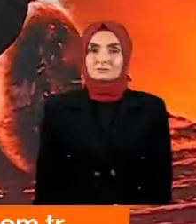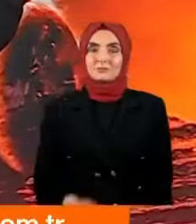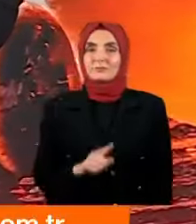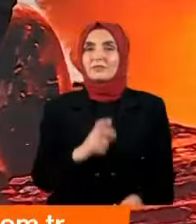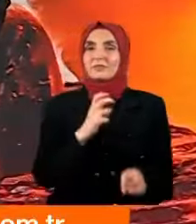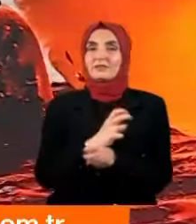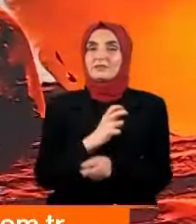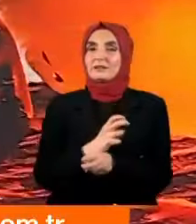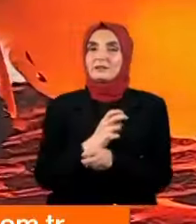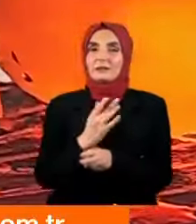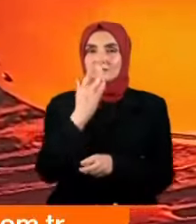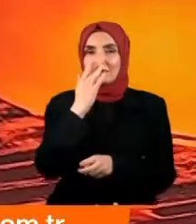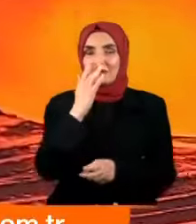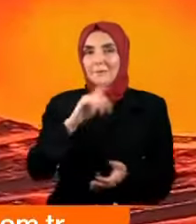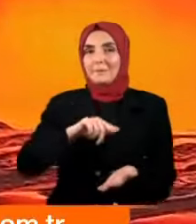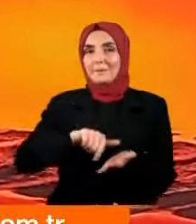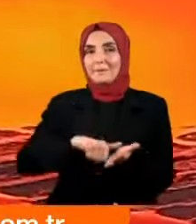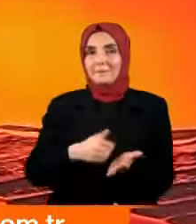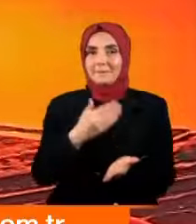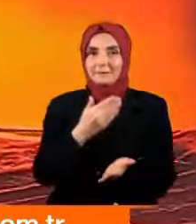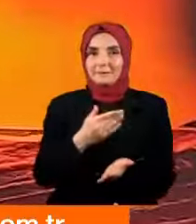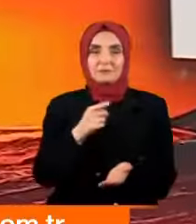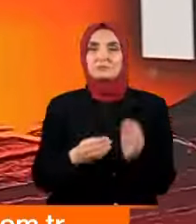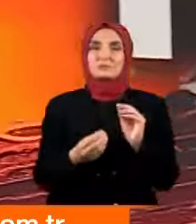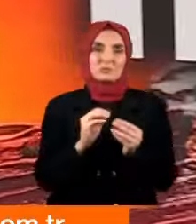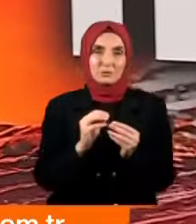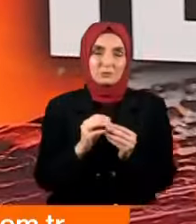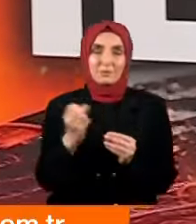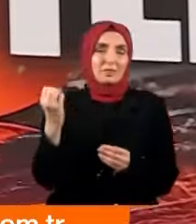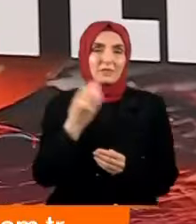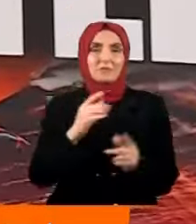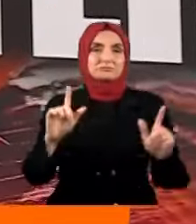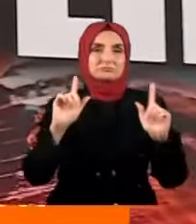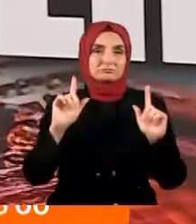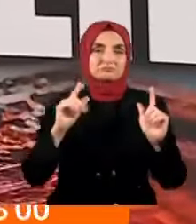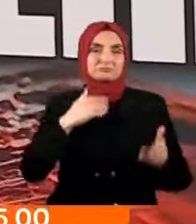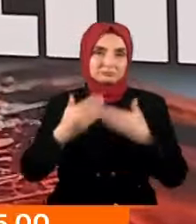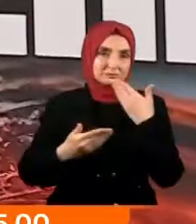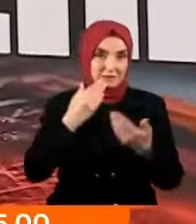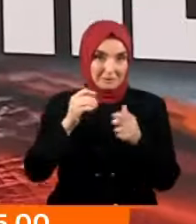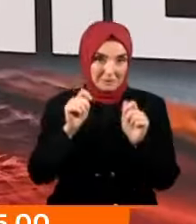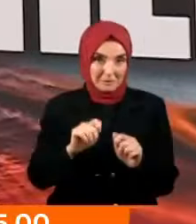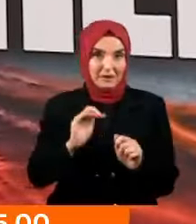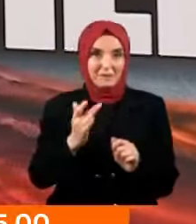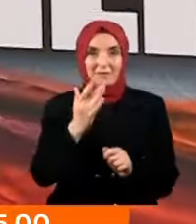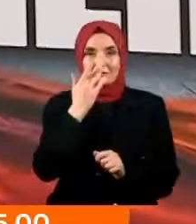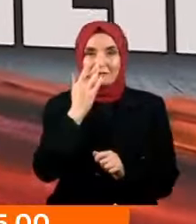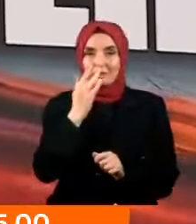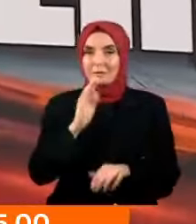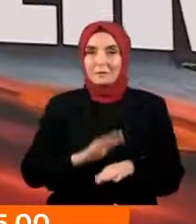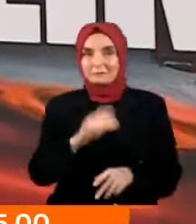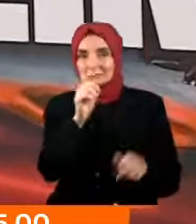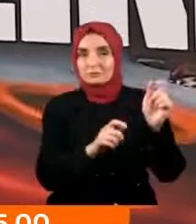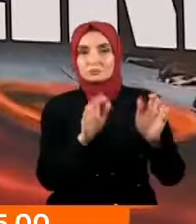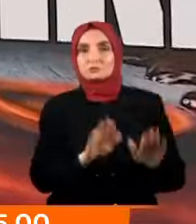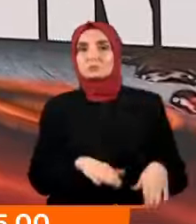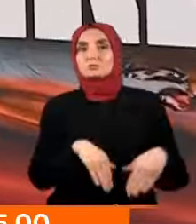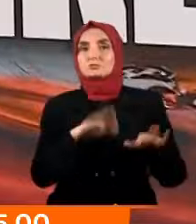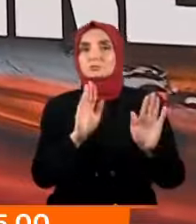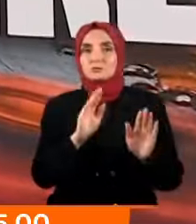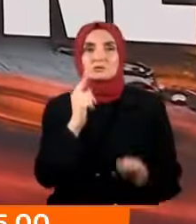Tehlikenin adı sahte bal. Meseleyi defalarca ekrana getirdik ancak hilekarlar durdurak bilmiyor. İşin içine yüksek glikoz oranı,